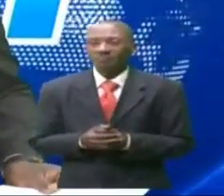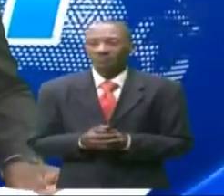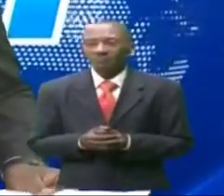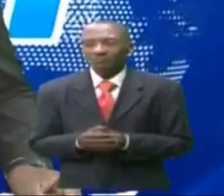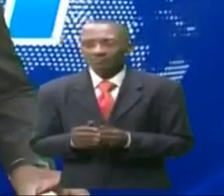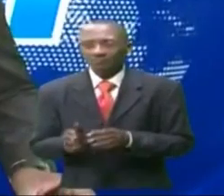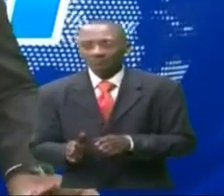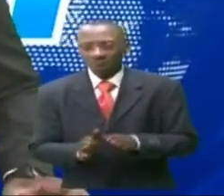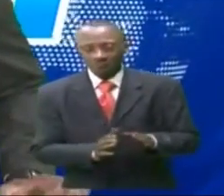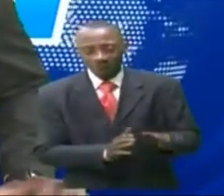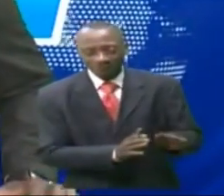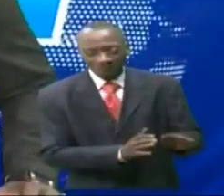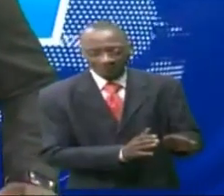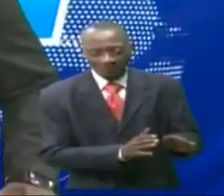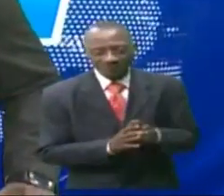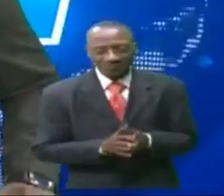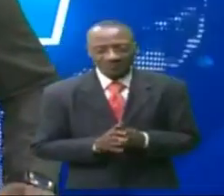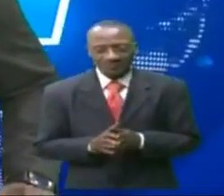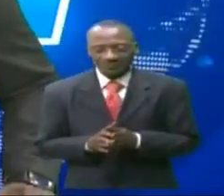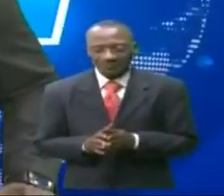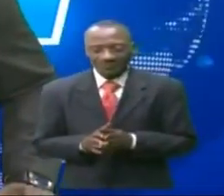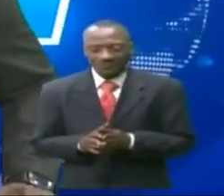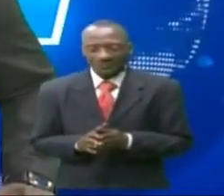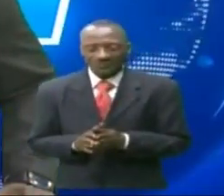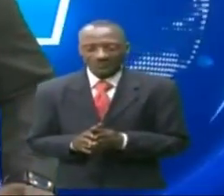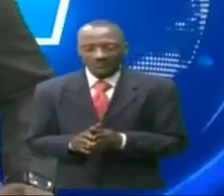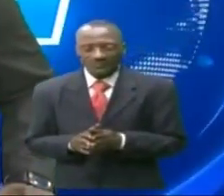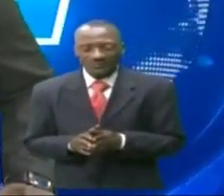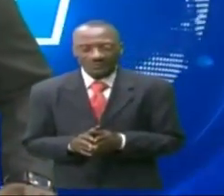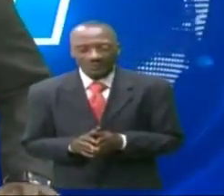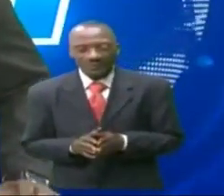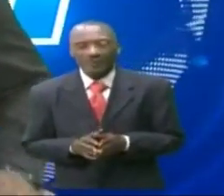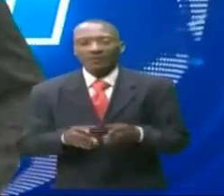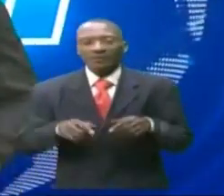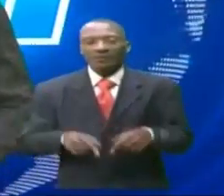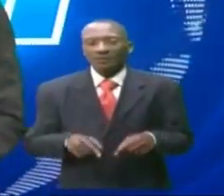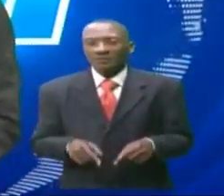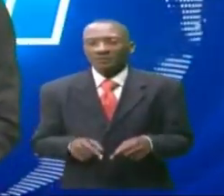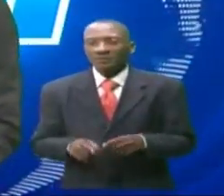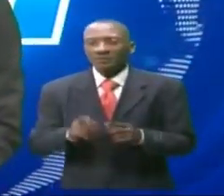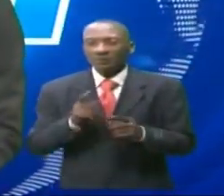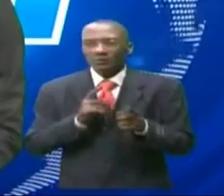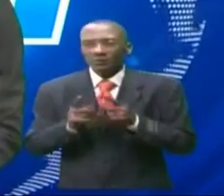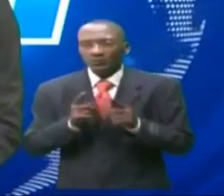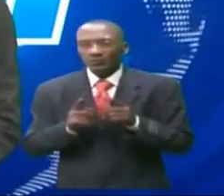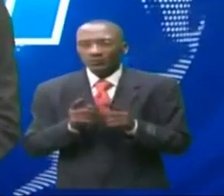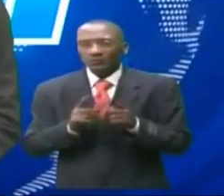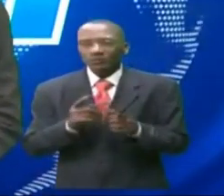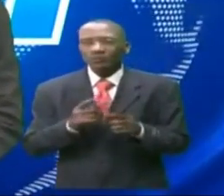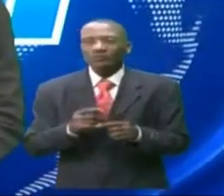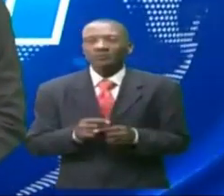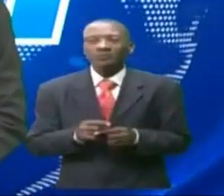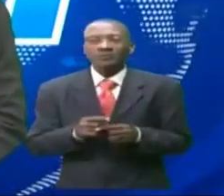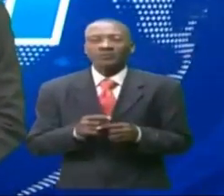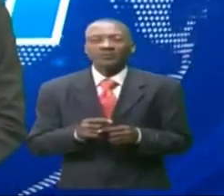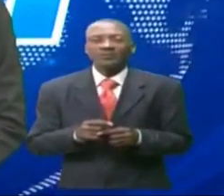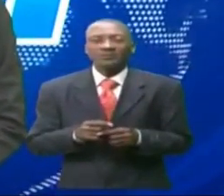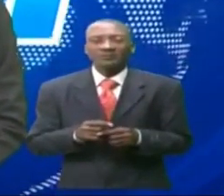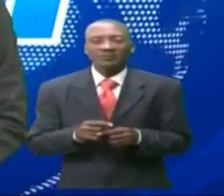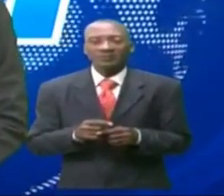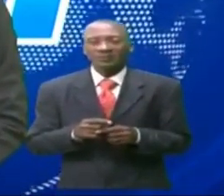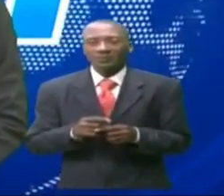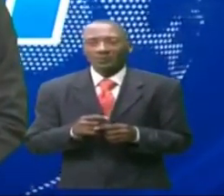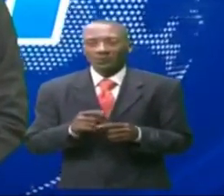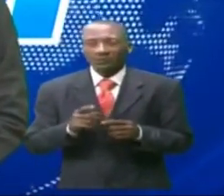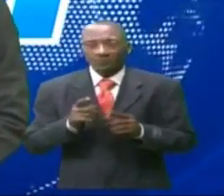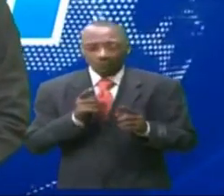Les élèves ont repris le chemin de l'école dans le Bazouélé, certains non, sur instruction des autorités locales, pour éviter la propagation